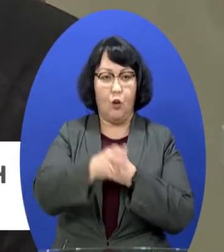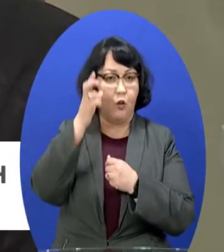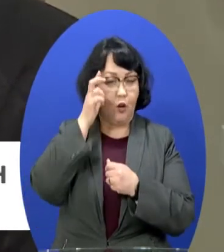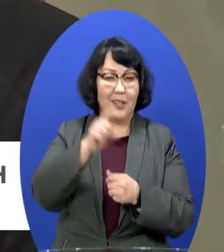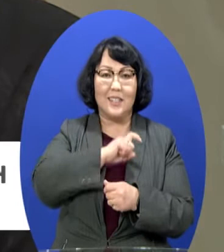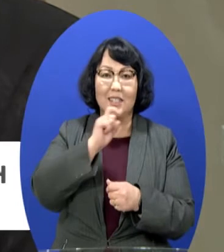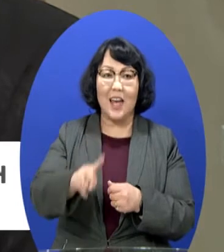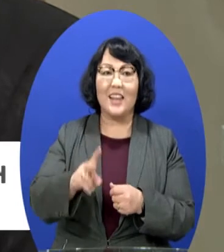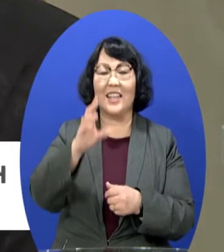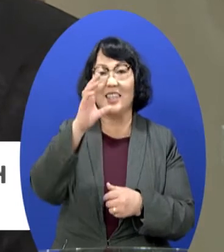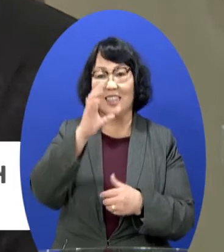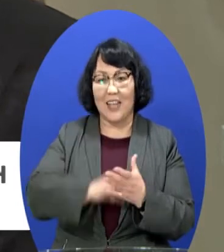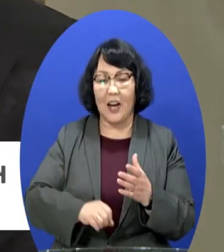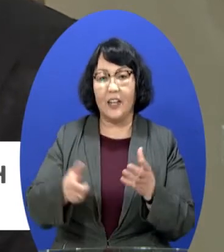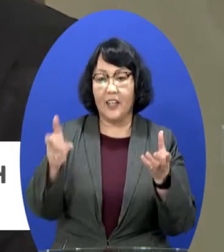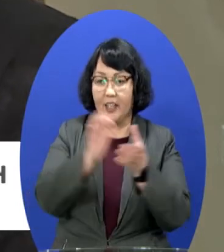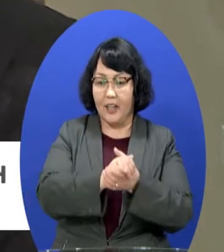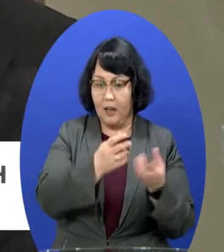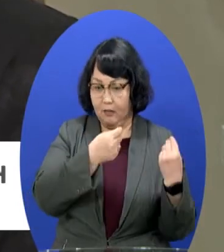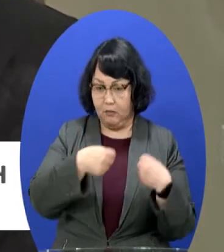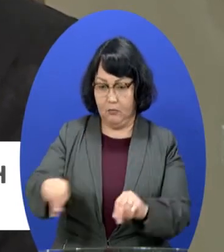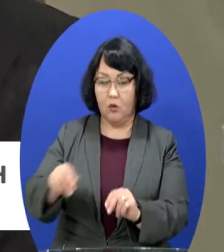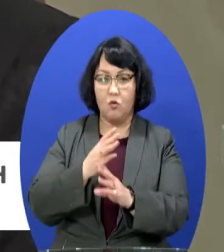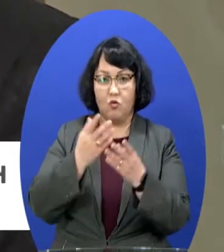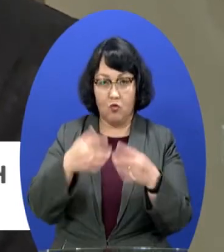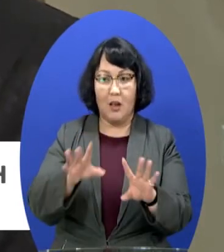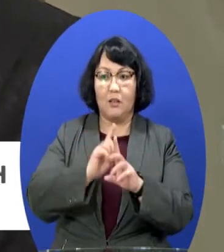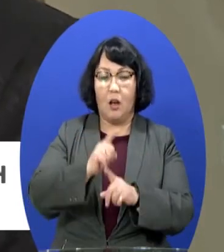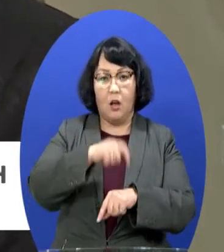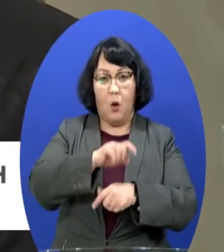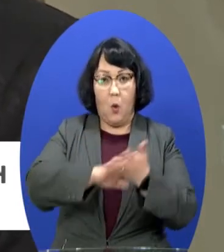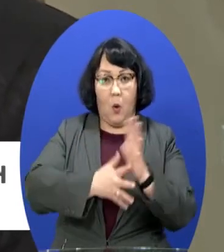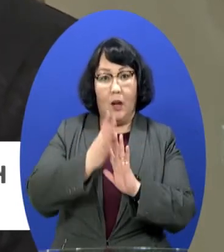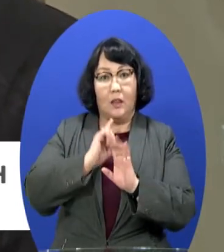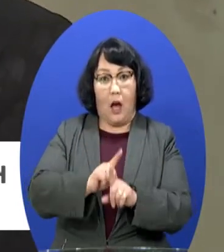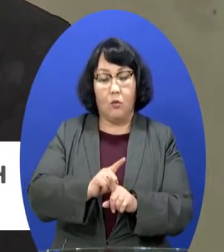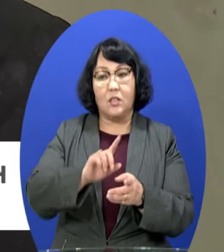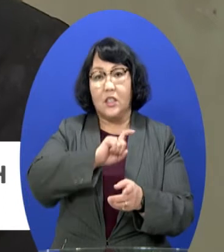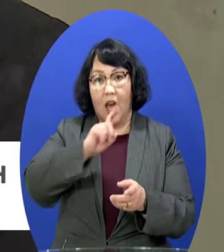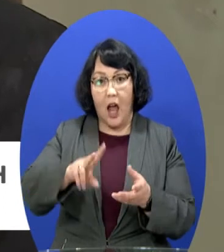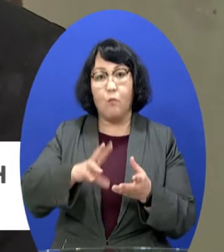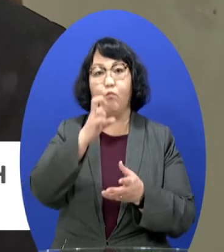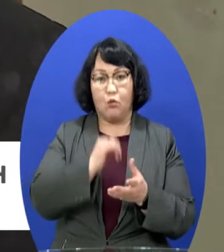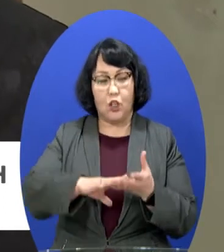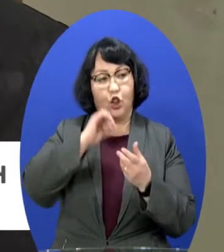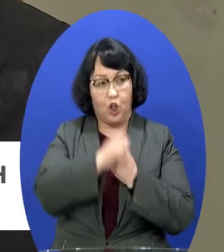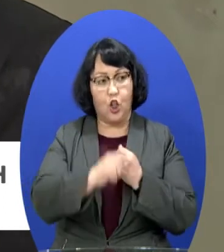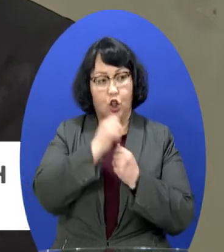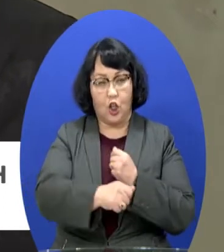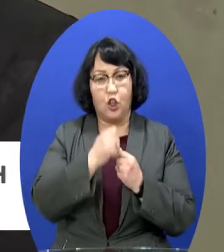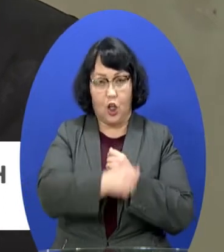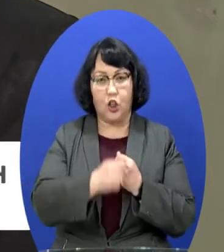санта байгуулсан гэрээнийхээ дагуу тэр графикийнхээ дагуу оюутны хөгжлийн зээлийг буцааж эргэж төлдөг.